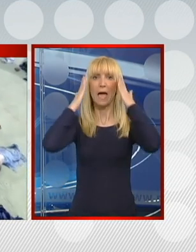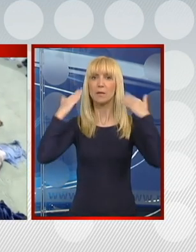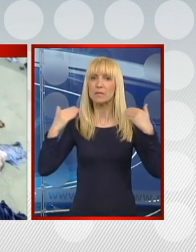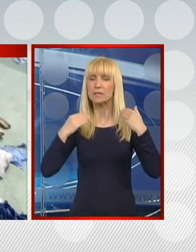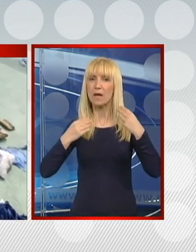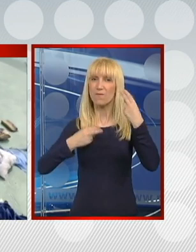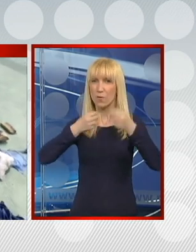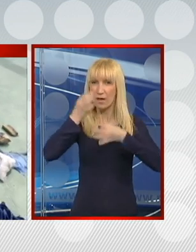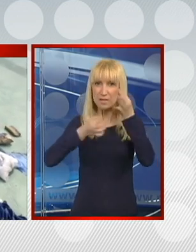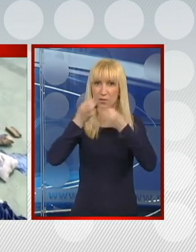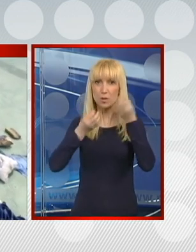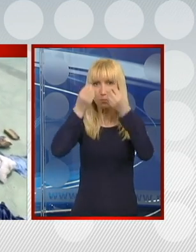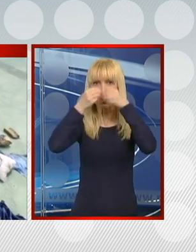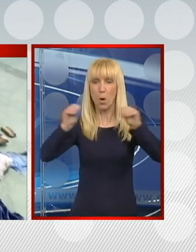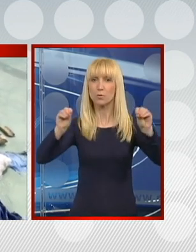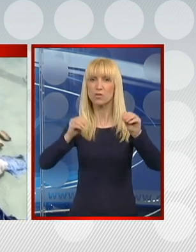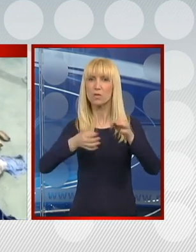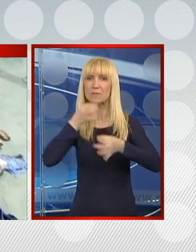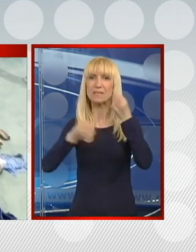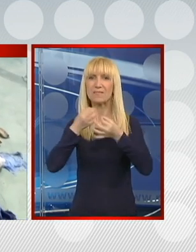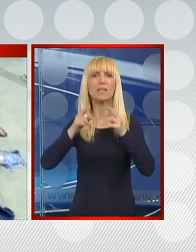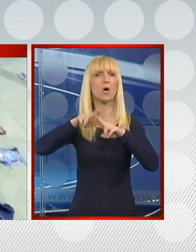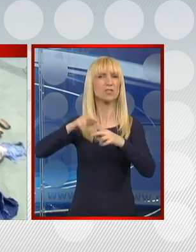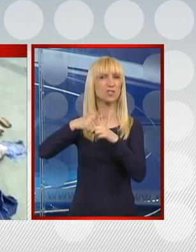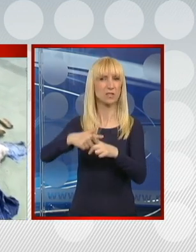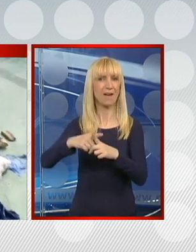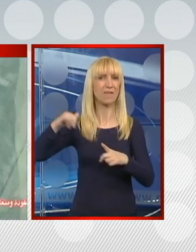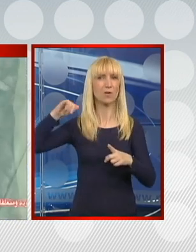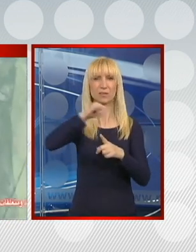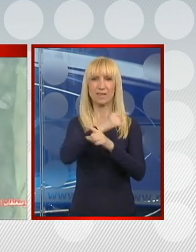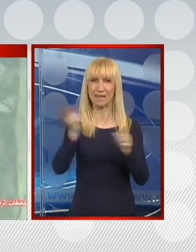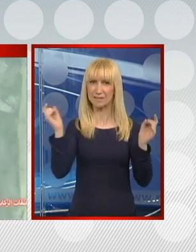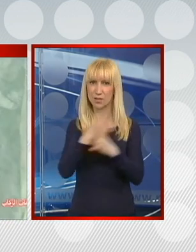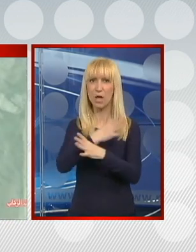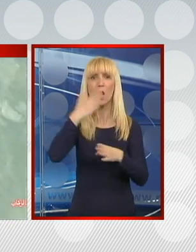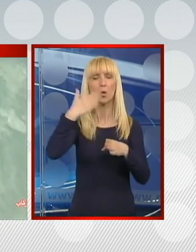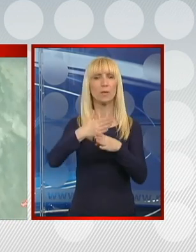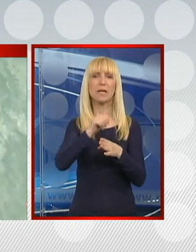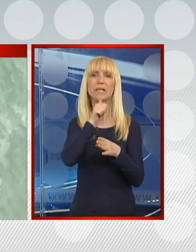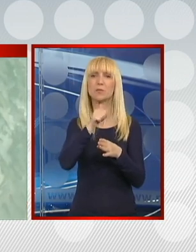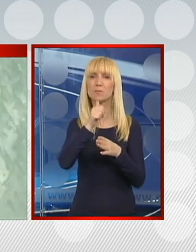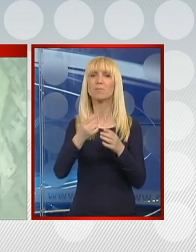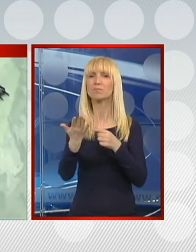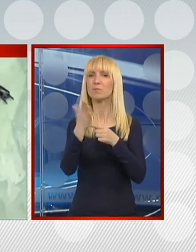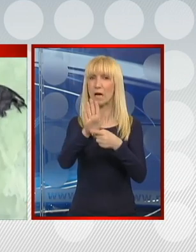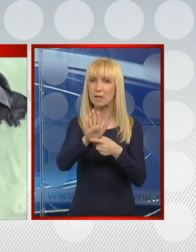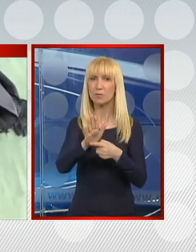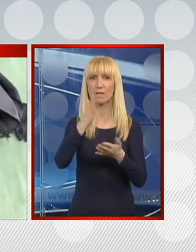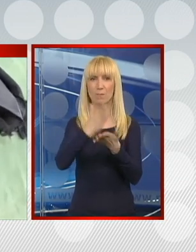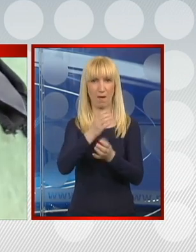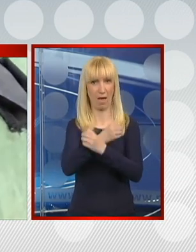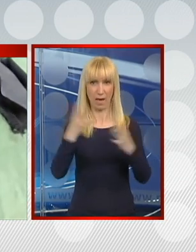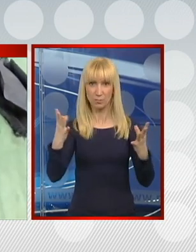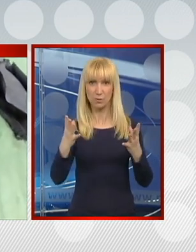Egipatski forenzičari saopštili su da analiza ostataka žrtava avionske nesreće kompanije Egypt Air ukazuje da se